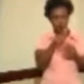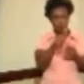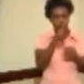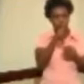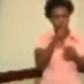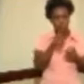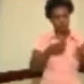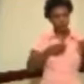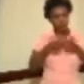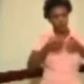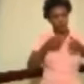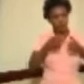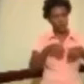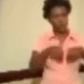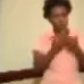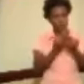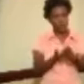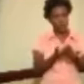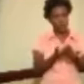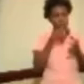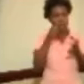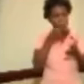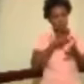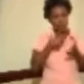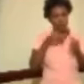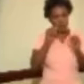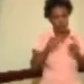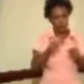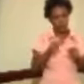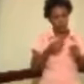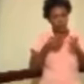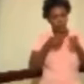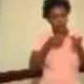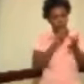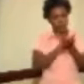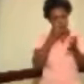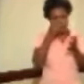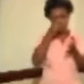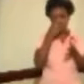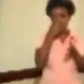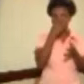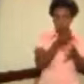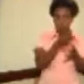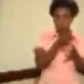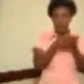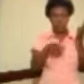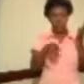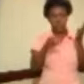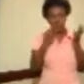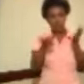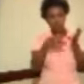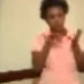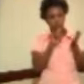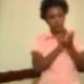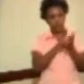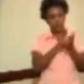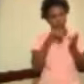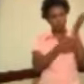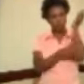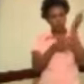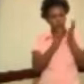va permettre entrer dans le pays. Donc ce sont des décisions simples. C'est encore parce qu'on n'a jamais eu un État responsable.